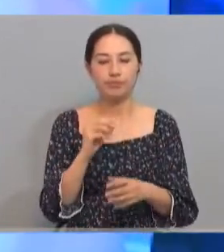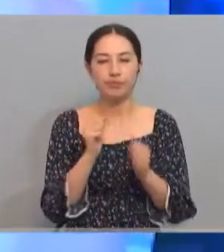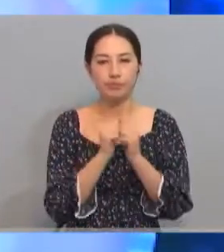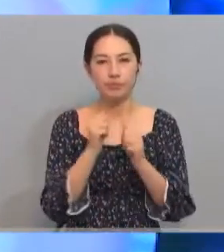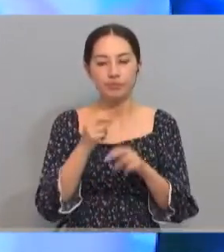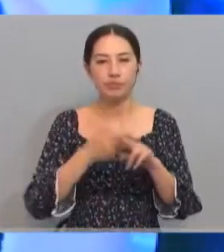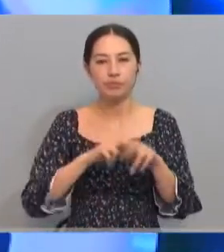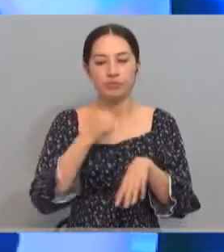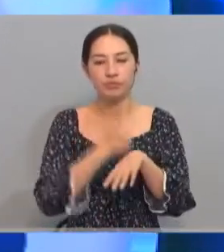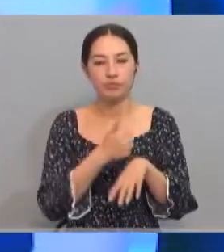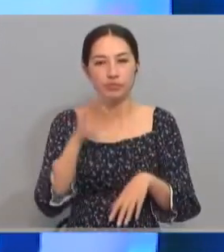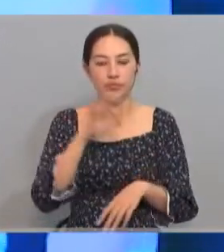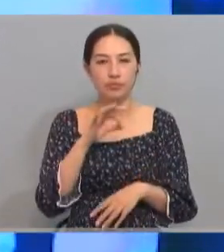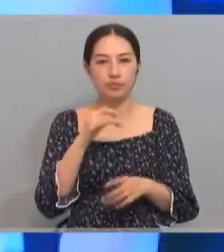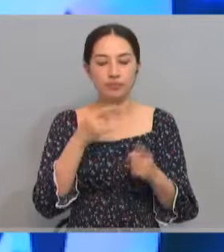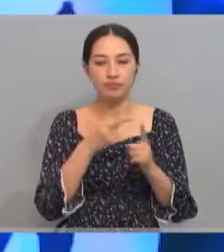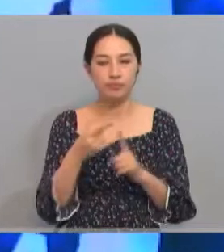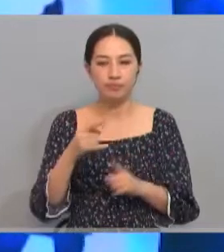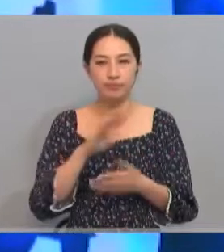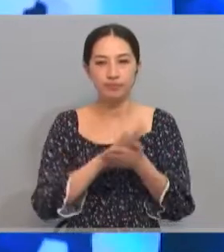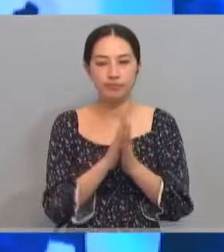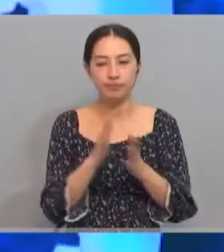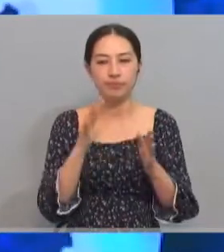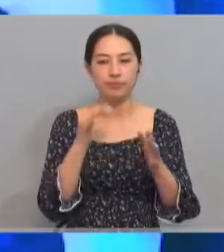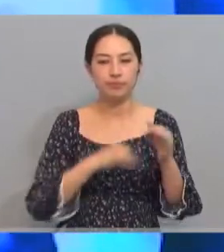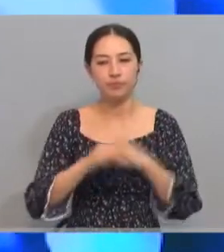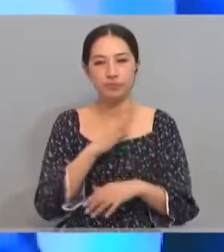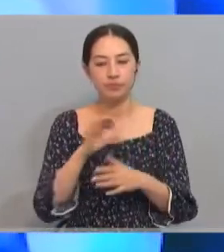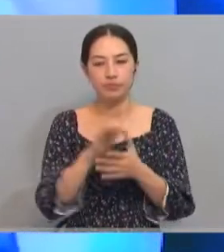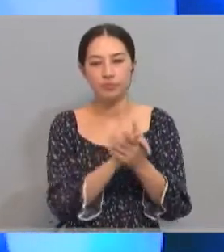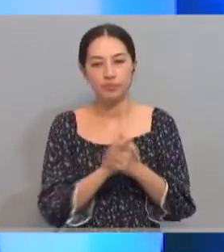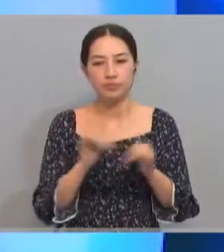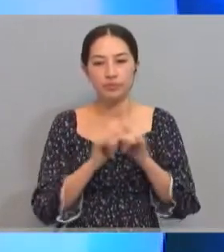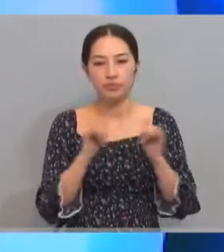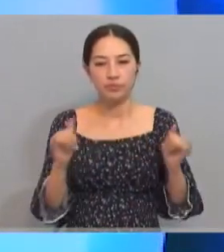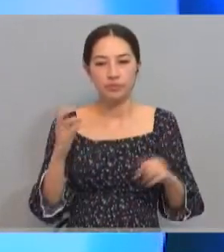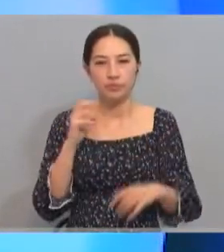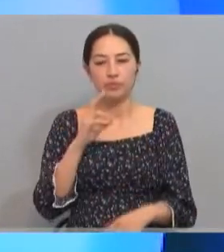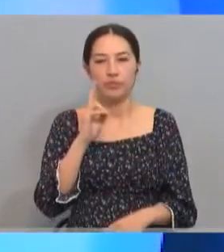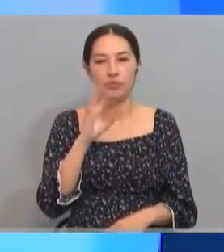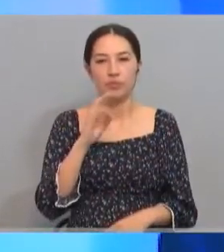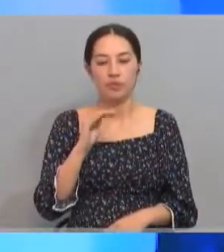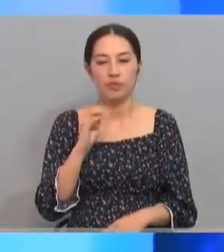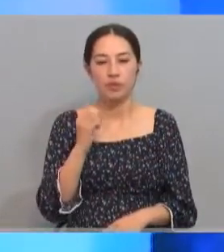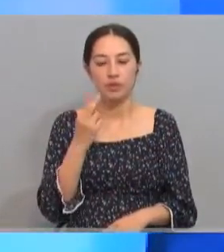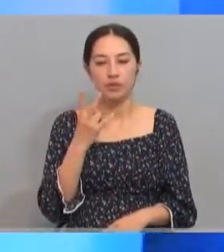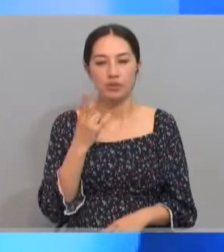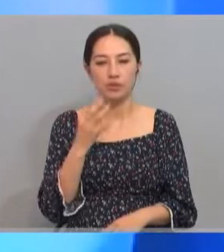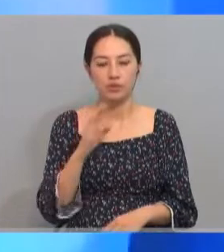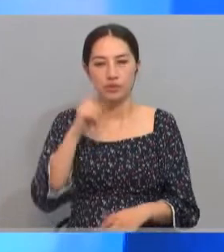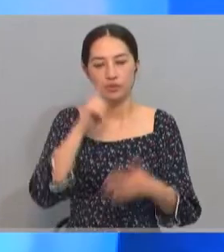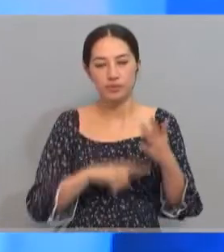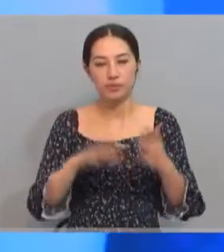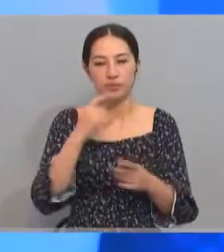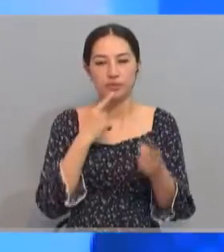башысының онлайн келіс сөздері кезінде белгілі болды. Тараптар ынтымақтастықты нғайтуды және конфессия аралық келісіммен ден